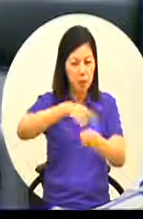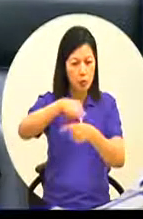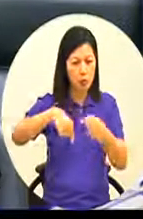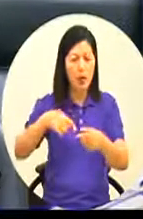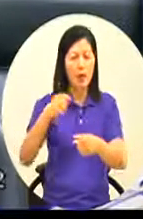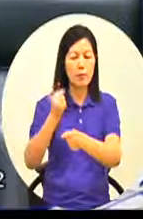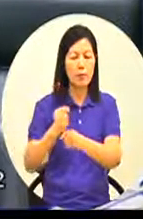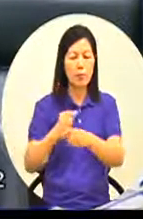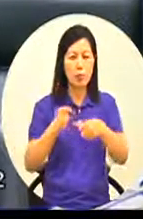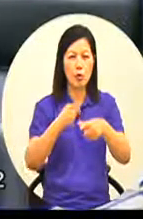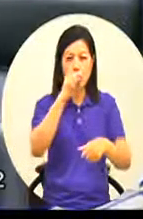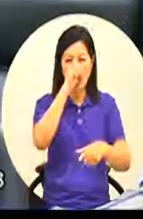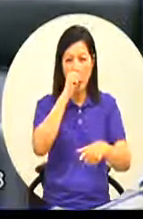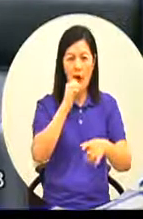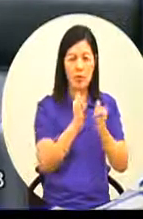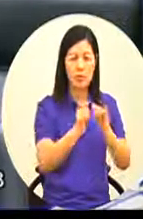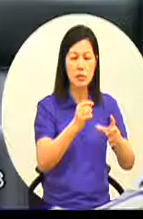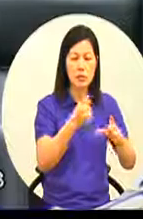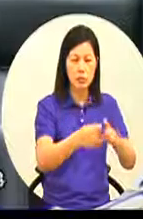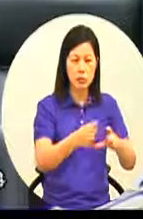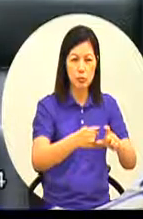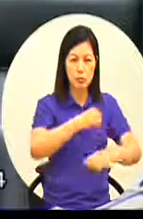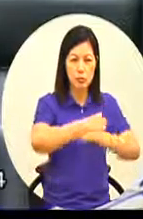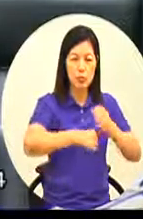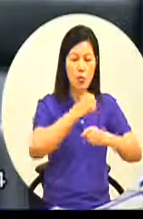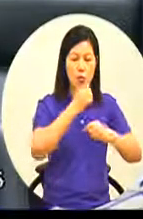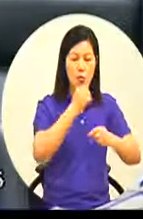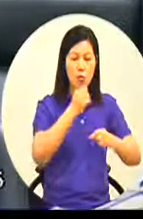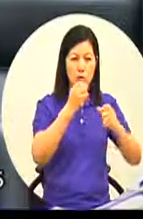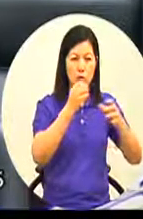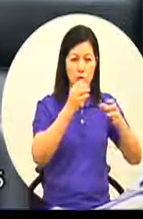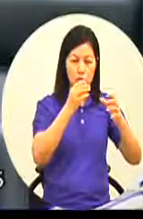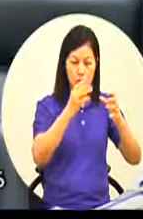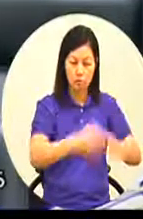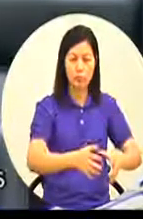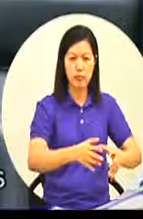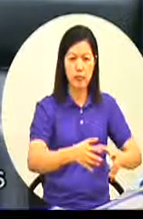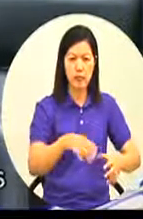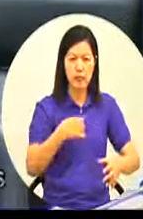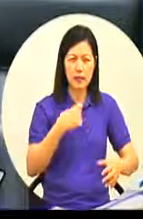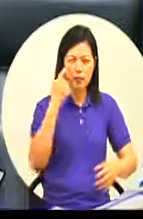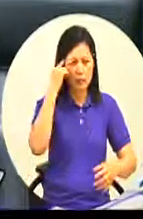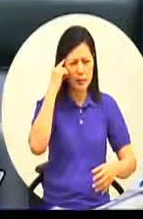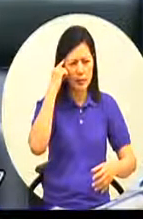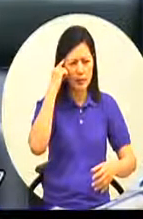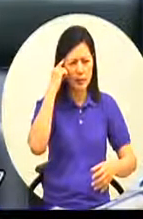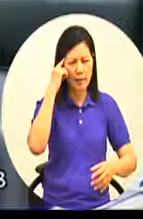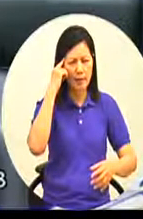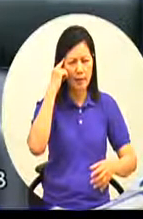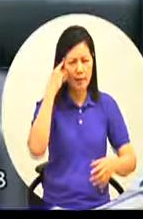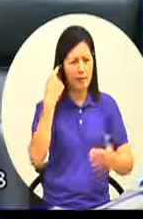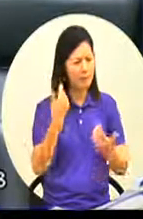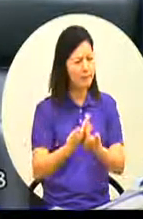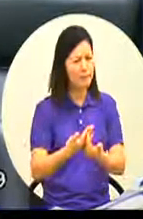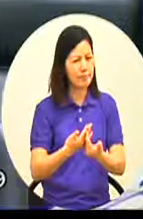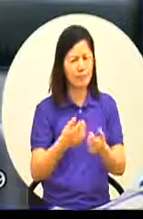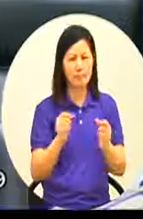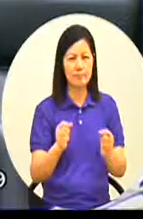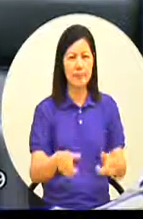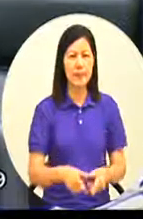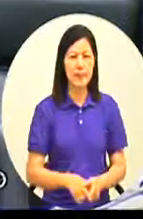益还有社区的一个活动哈，但是本席觉得有点不同啊，不同啊，啊为什么呢？因